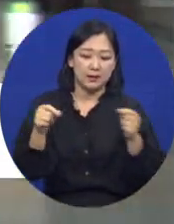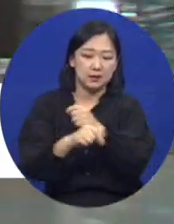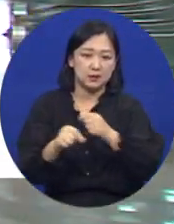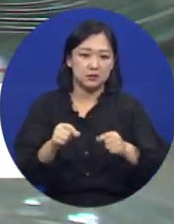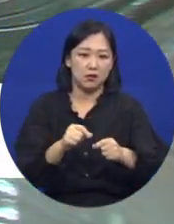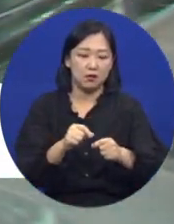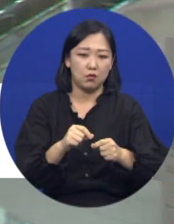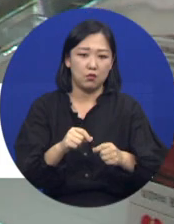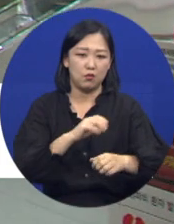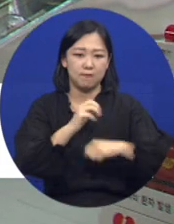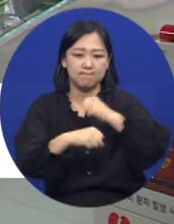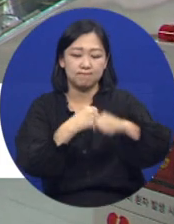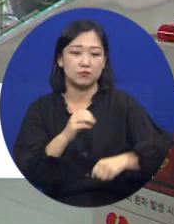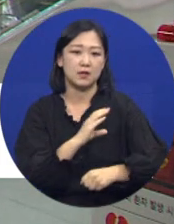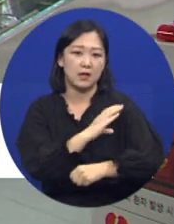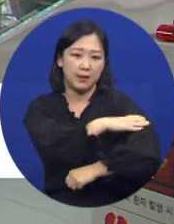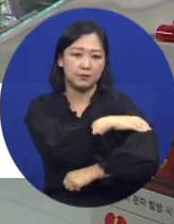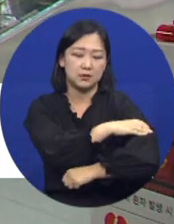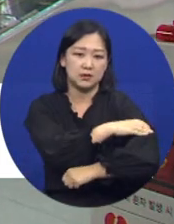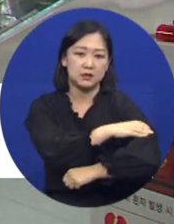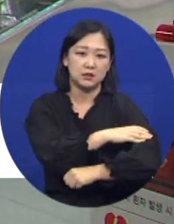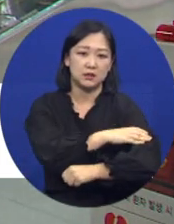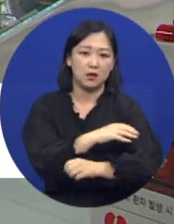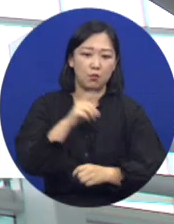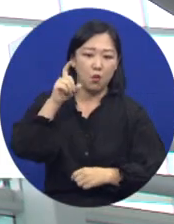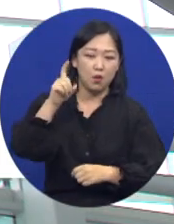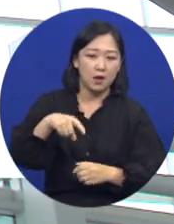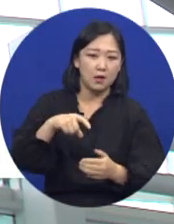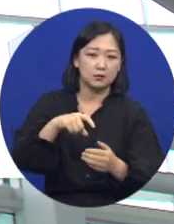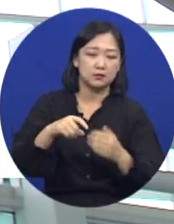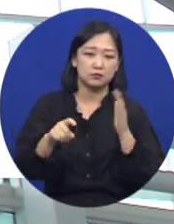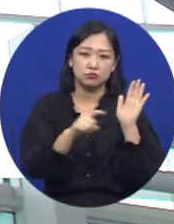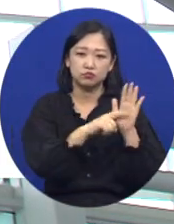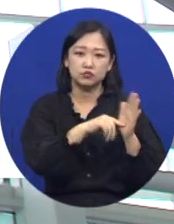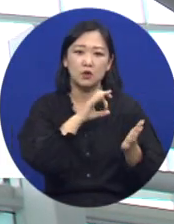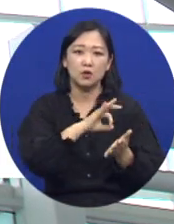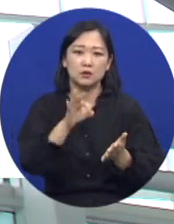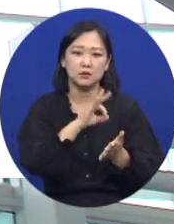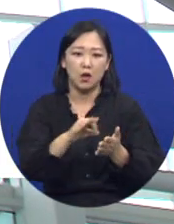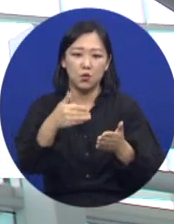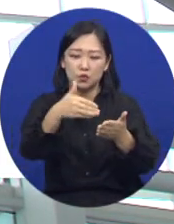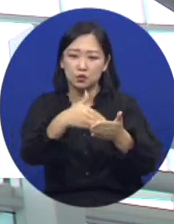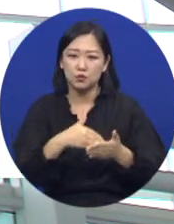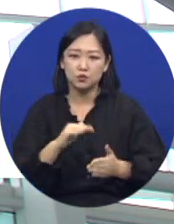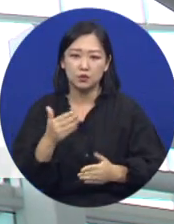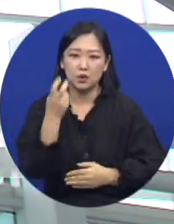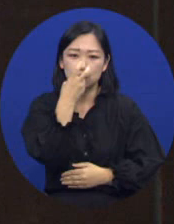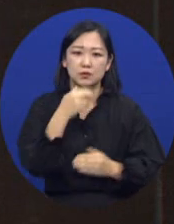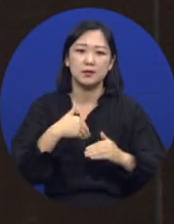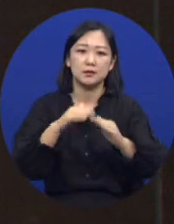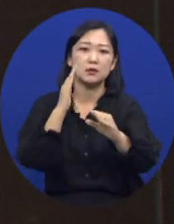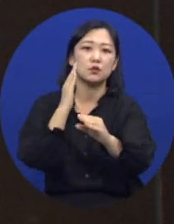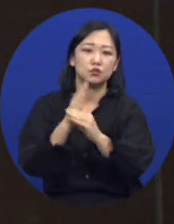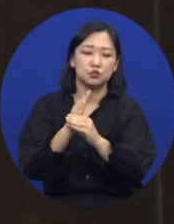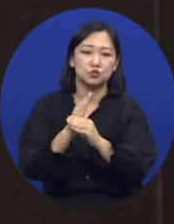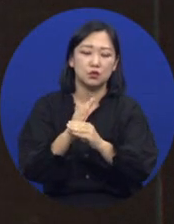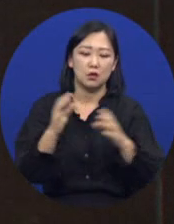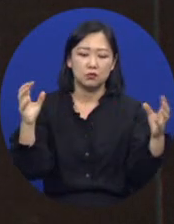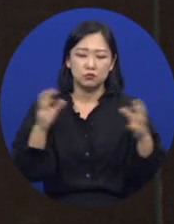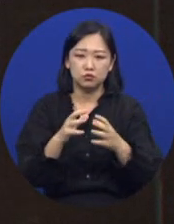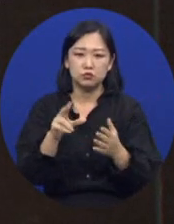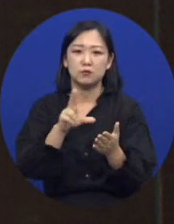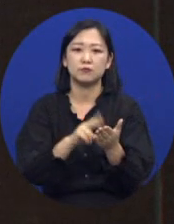갑질, 법인카드 부정 사용 등에 대한 제보가 감사위원회와 경찰에 접수돼 조사가 진행되고 있다며